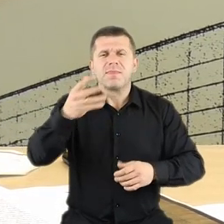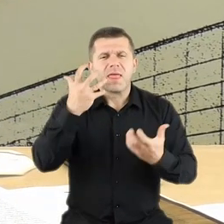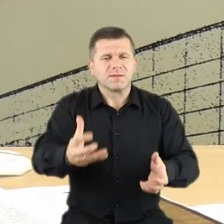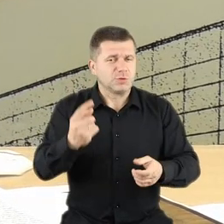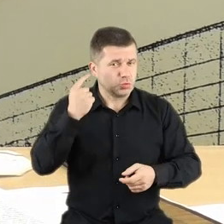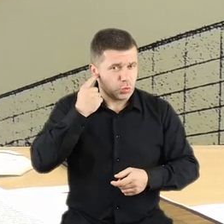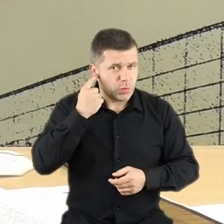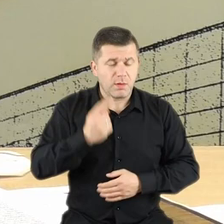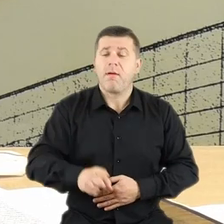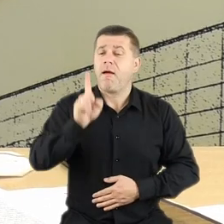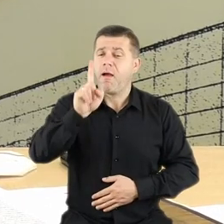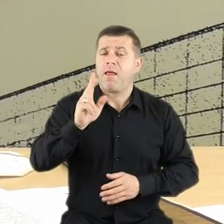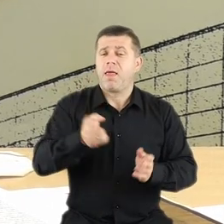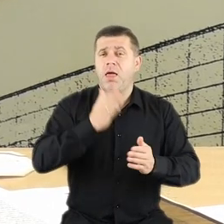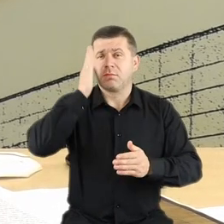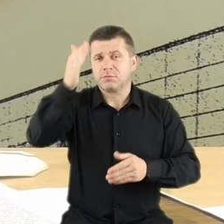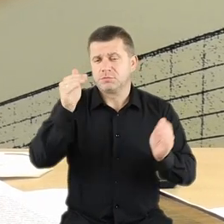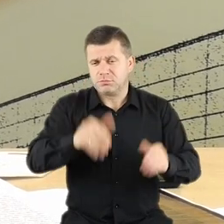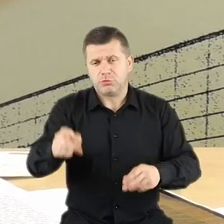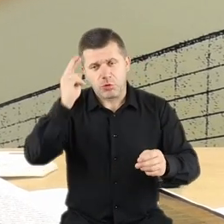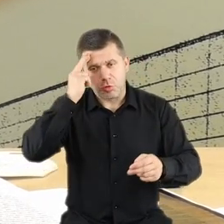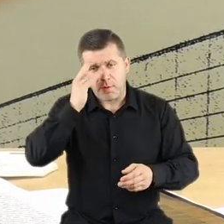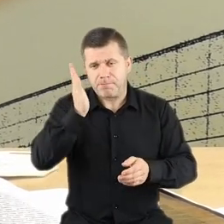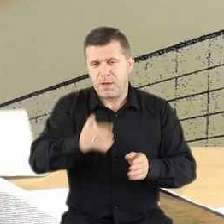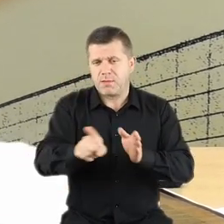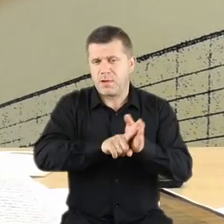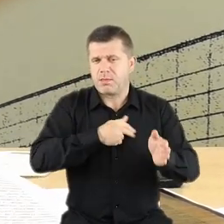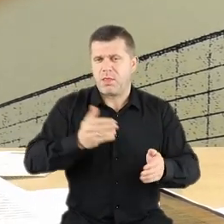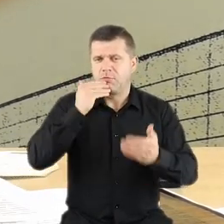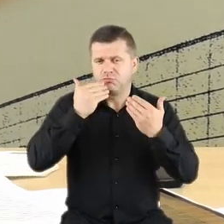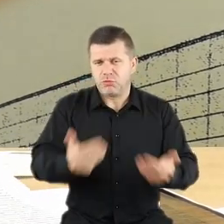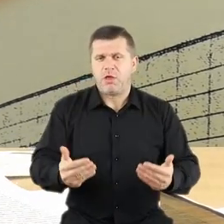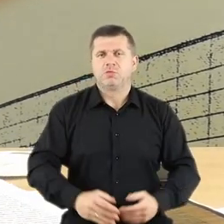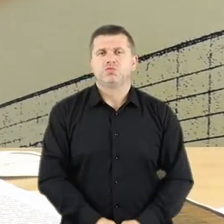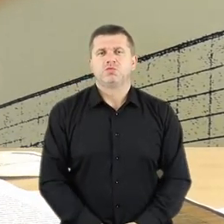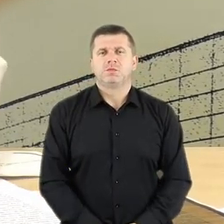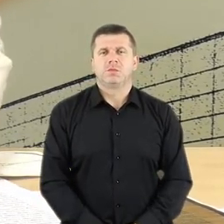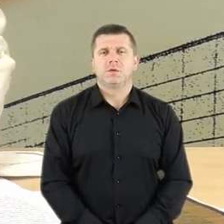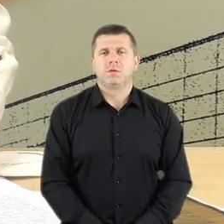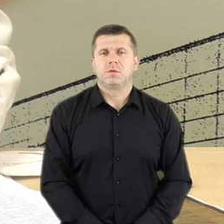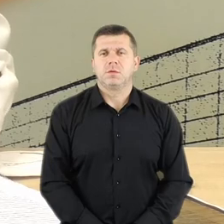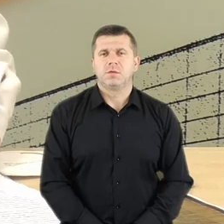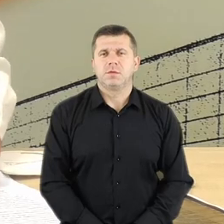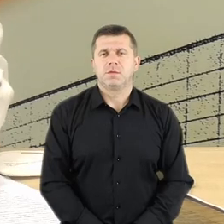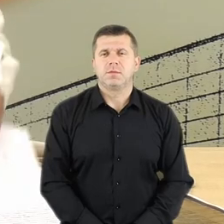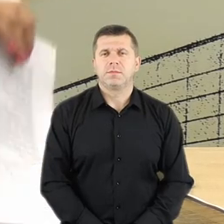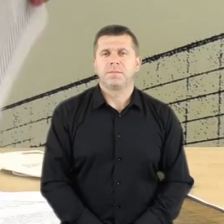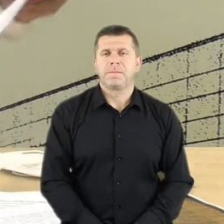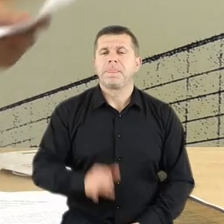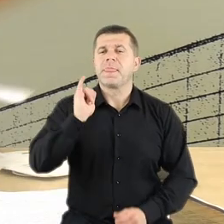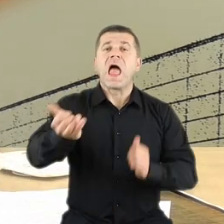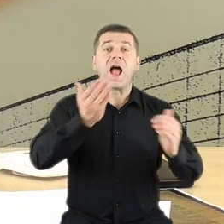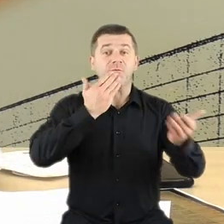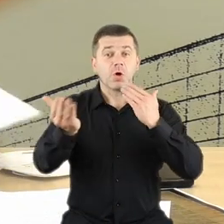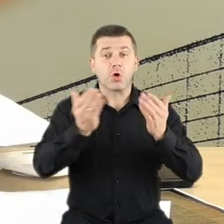to słuchać Ale kiedyś to po imię i będą za to wdzięczne No to jest tak jak